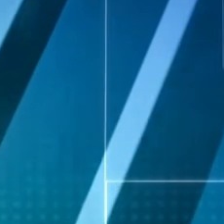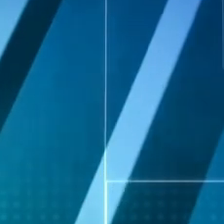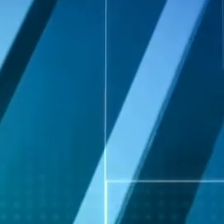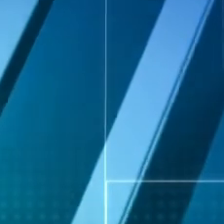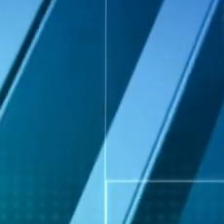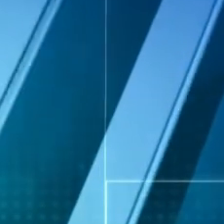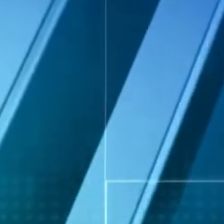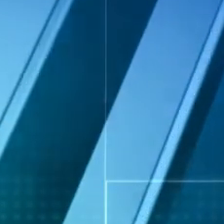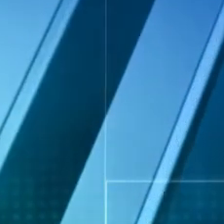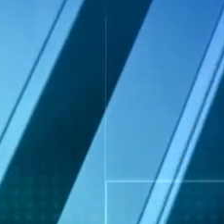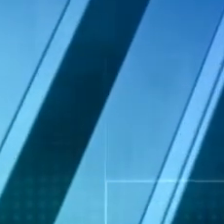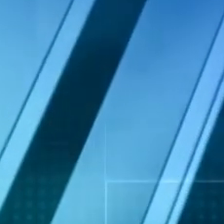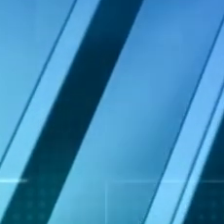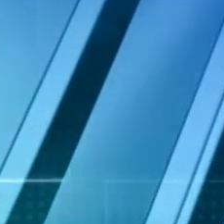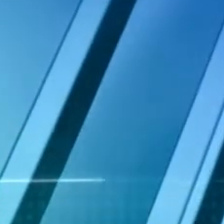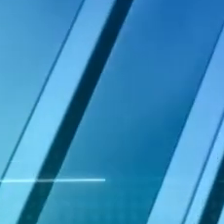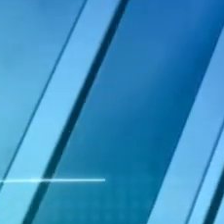МУЗЫКАЛЬНАЯ ЗАСТАВКА